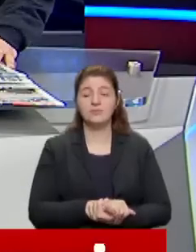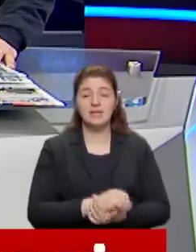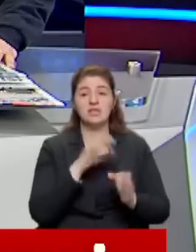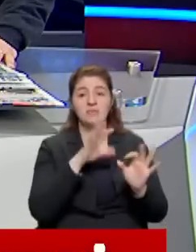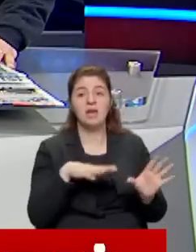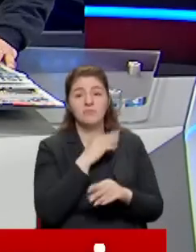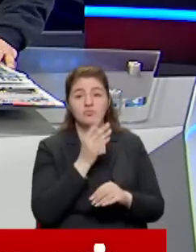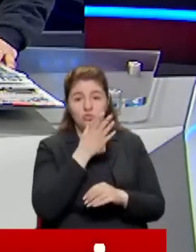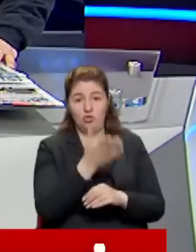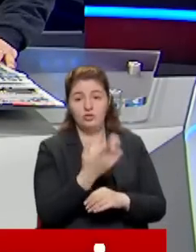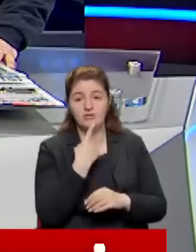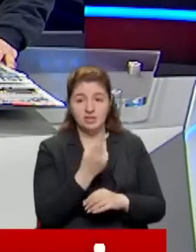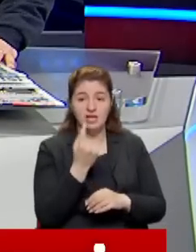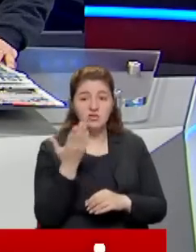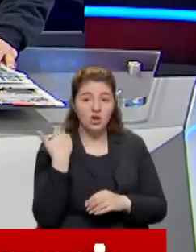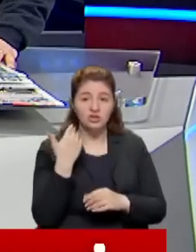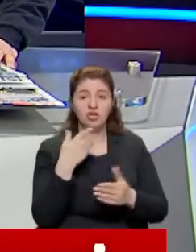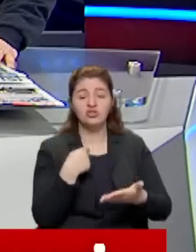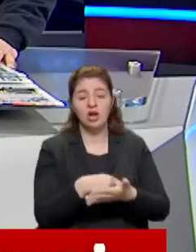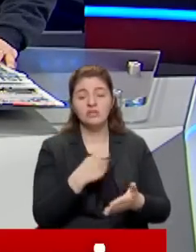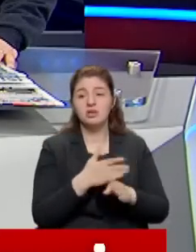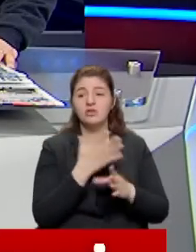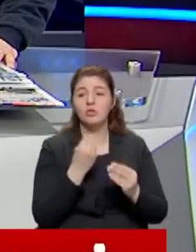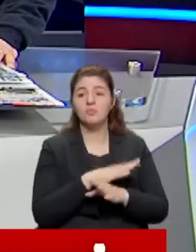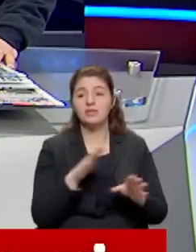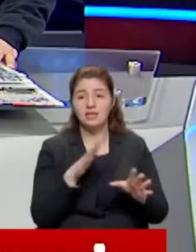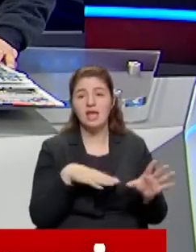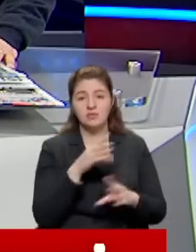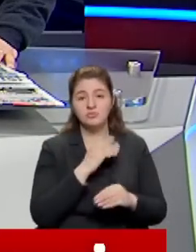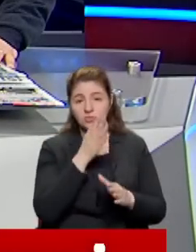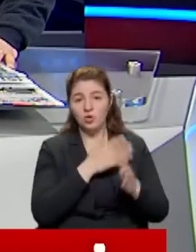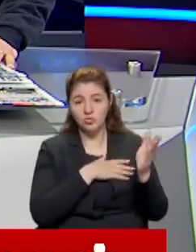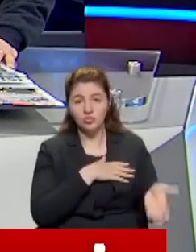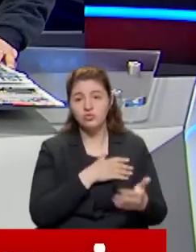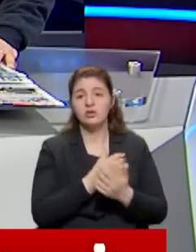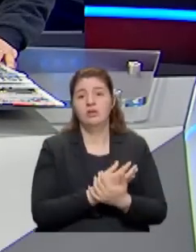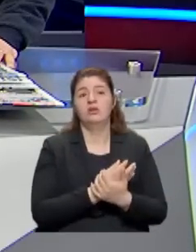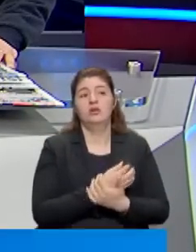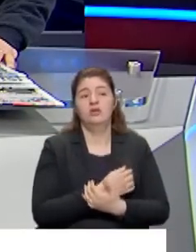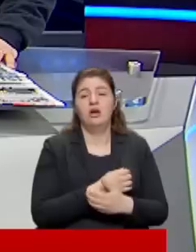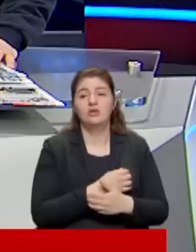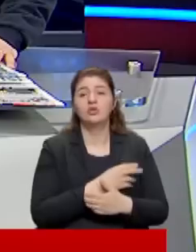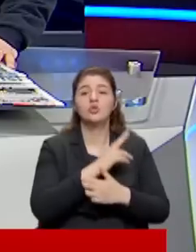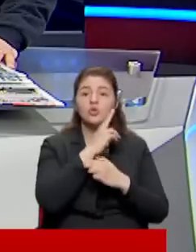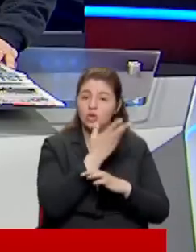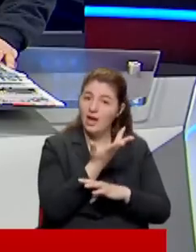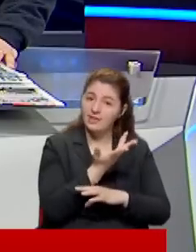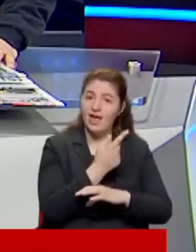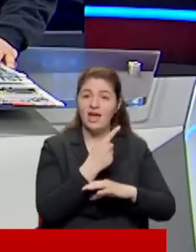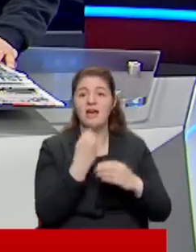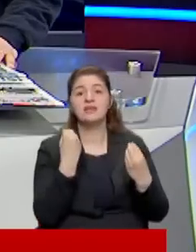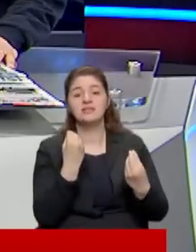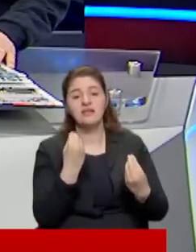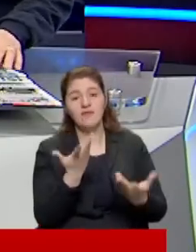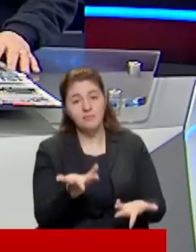Şimdi hepimiz biliyoruz dediniz az önce. Çarşı pazarda ne olup bittiğini de hepimiz biliyoruz. Günah nedir, sevap nedir?